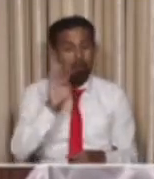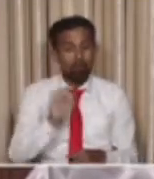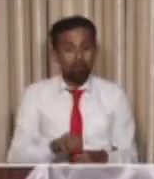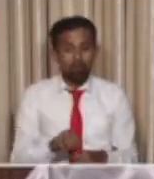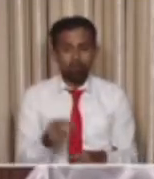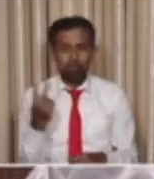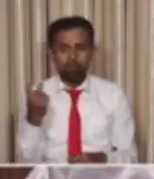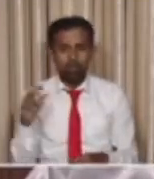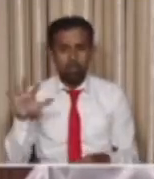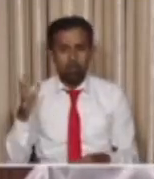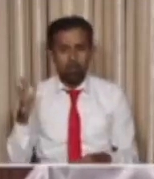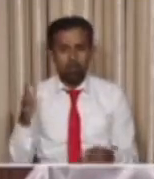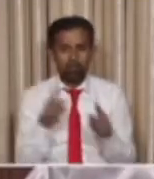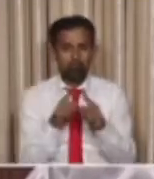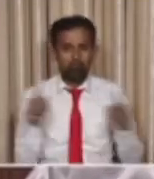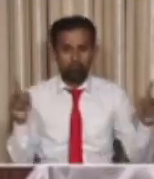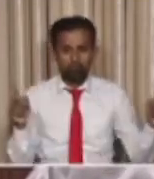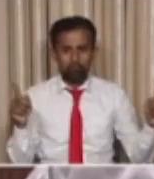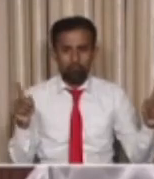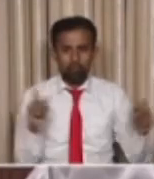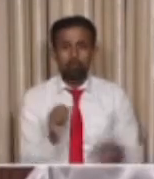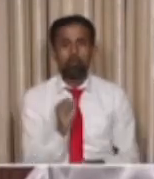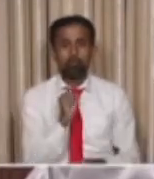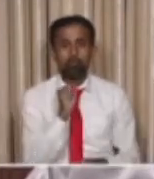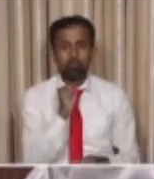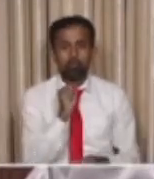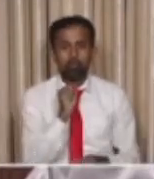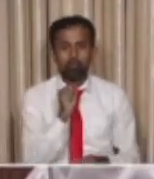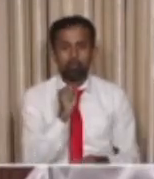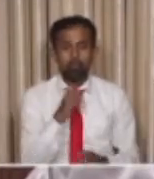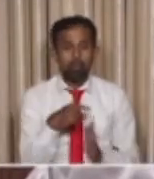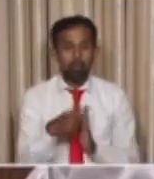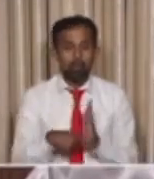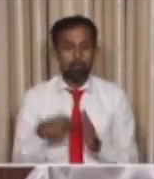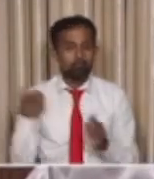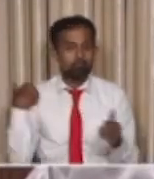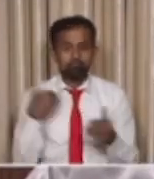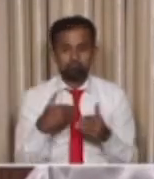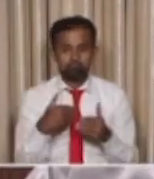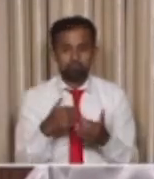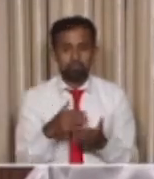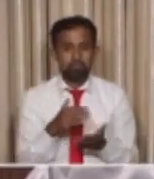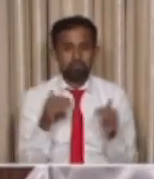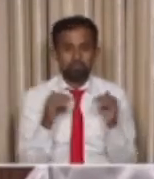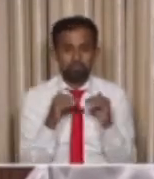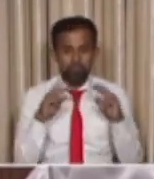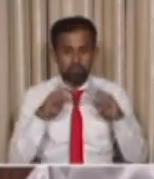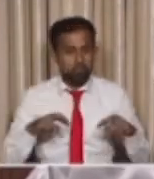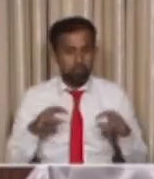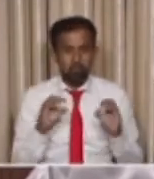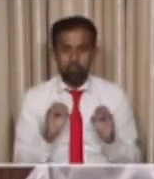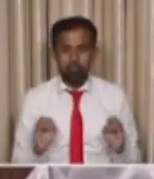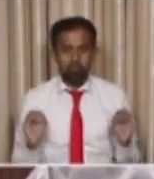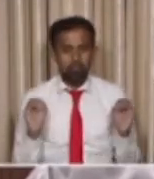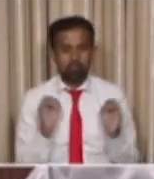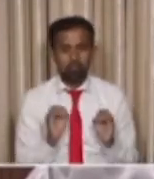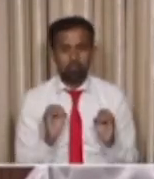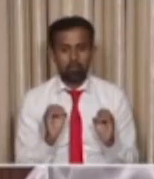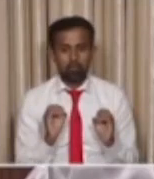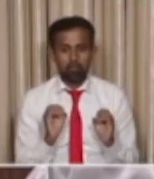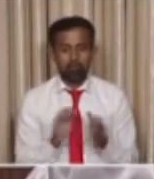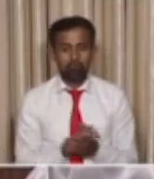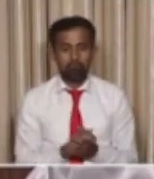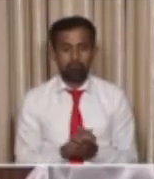මේ 2500 දක්වා කාල පරිච්ඡේදය තුළ මොනවද වුනේ කියන කන මේ රටේ මෙතෙක් කිසිම සාධාරණ විනිශ්චයක් සිද්ධ වෙලා නැහැ.